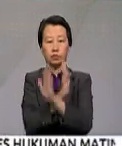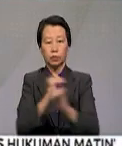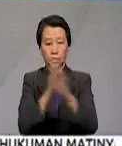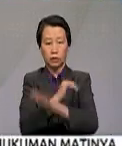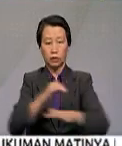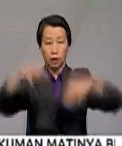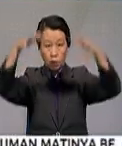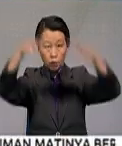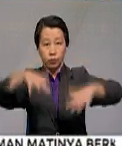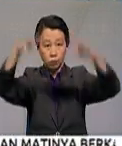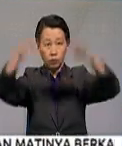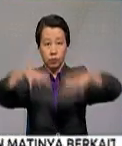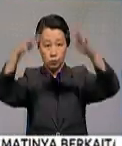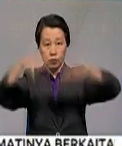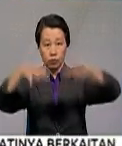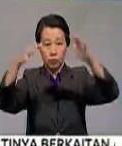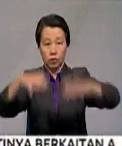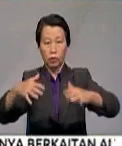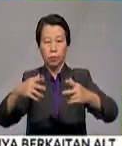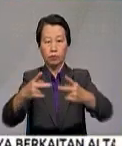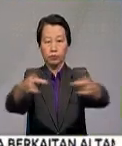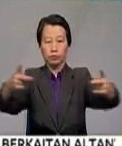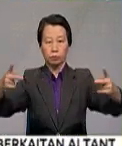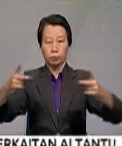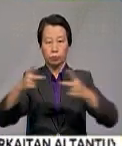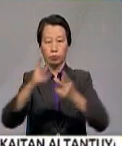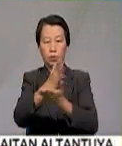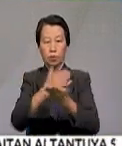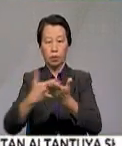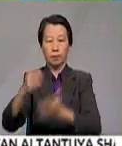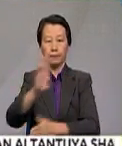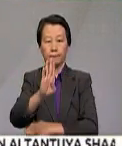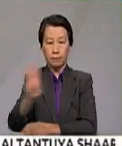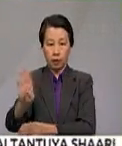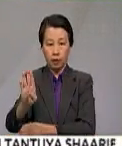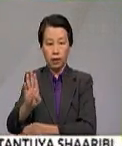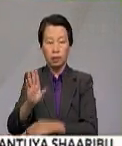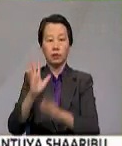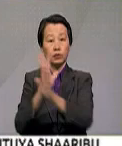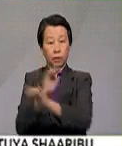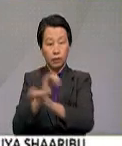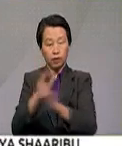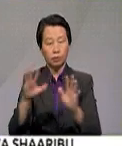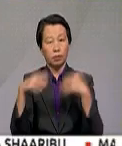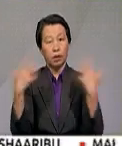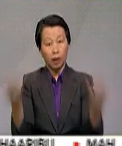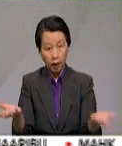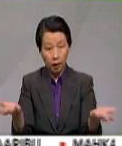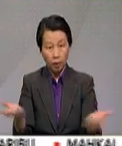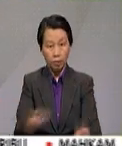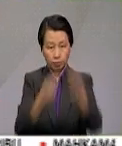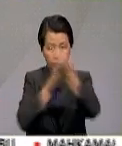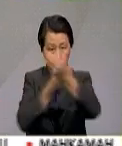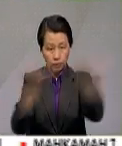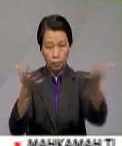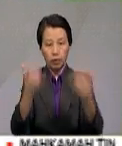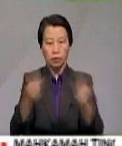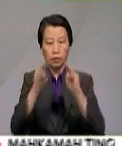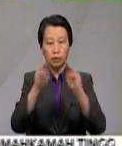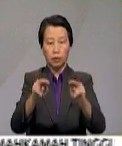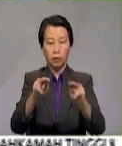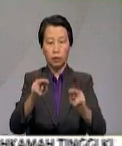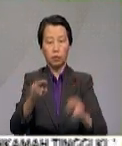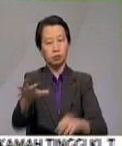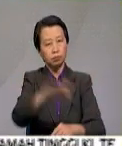lagi hujan lebat di sekitar kawasan bahagian Pantai Barat Sarawak. Sekian saja informasi cuaca. Seterusnya kita lihat